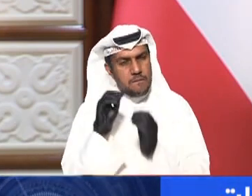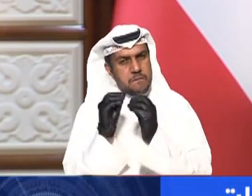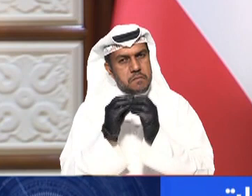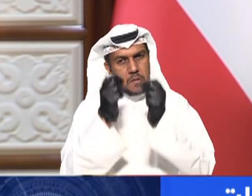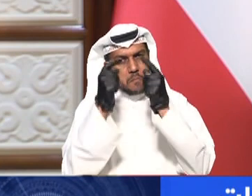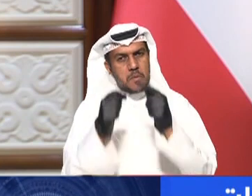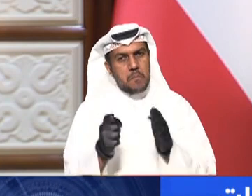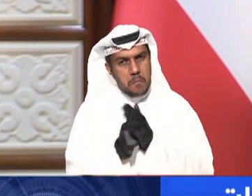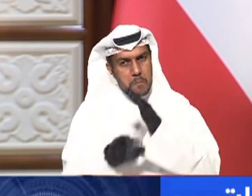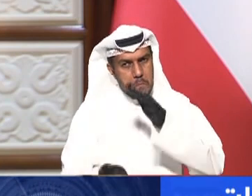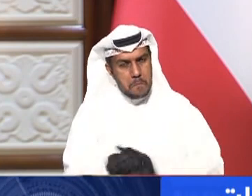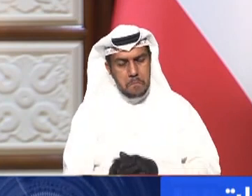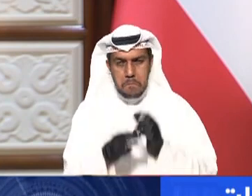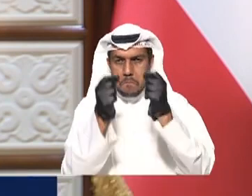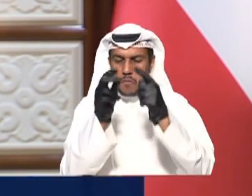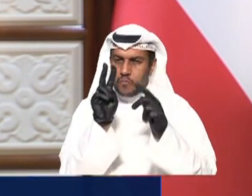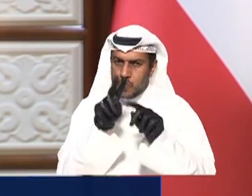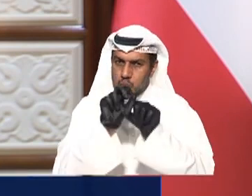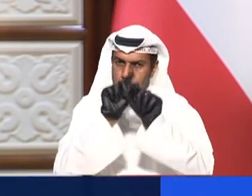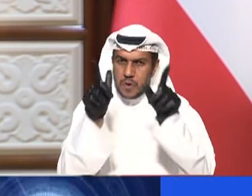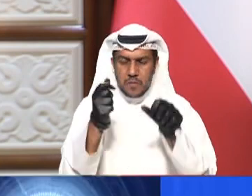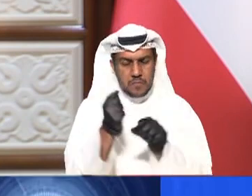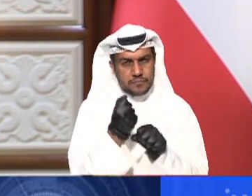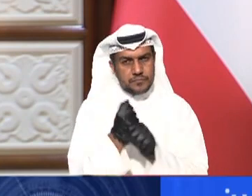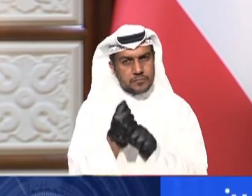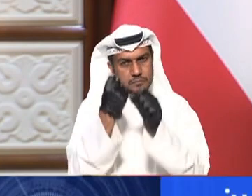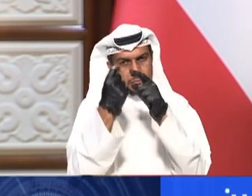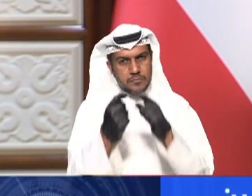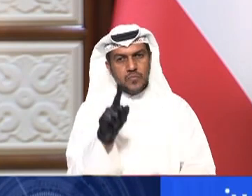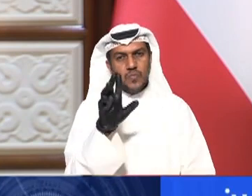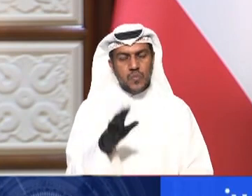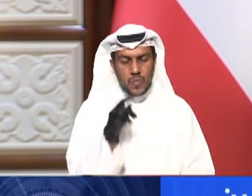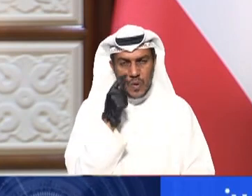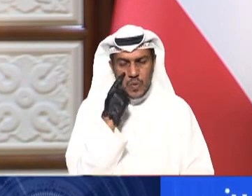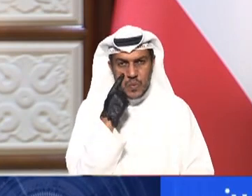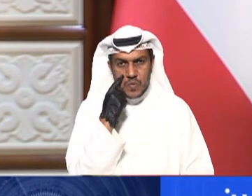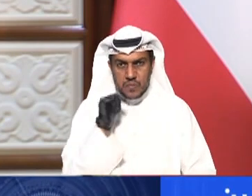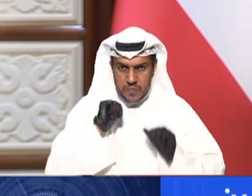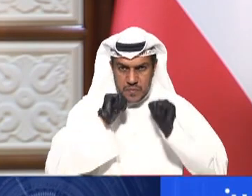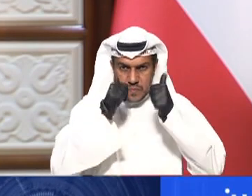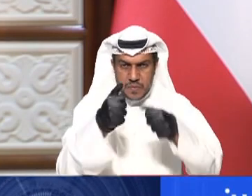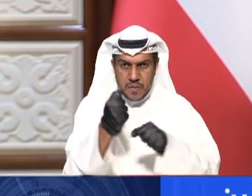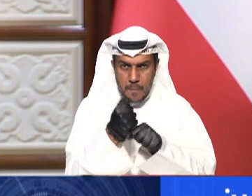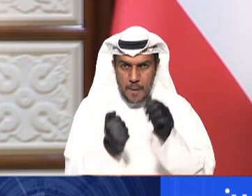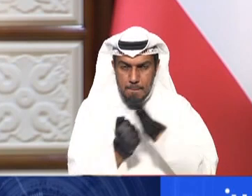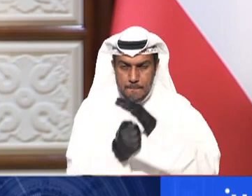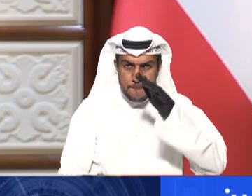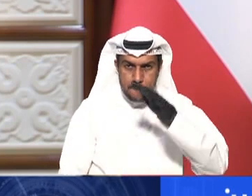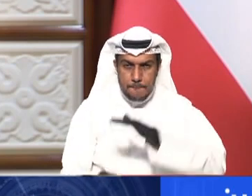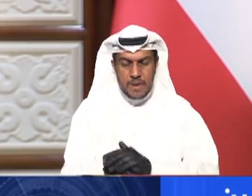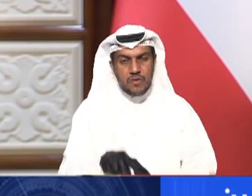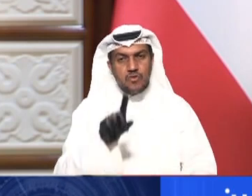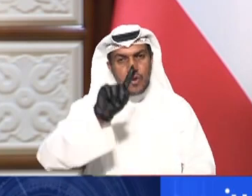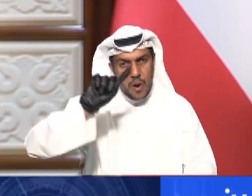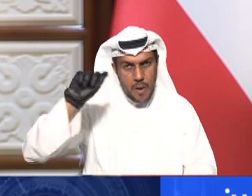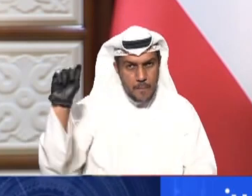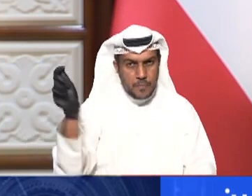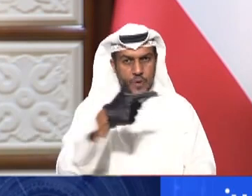يعني الالتزام بهذه الإجراءات راح يقودنا إلى سرعة إن شاء الله